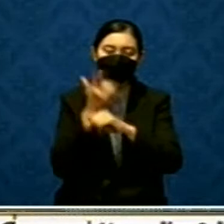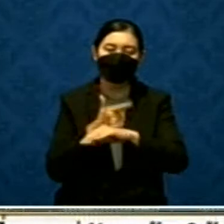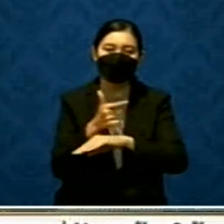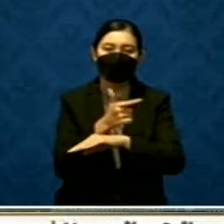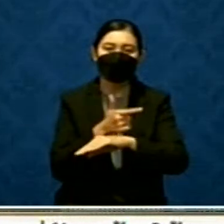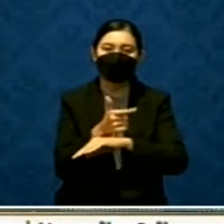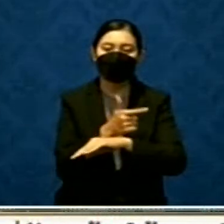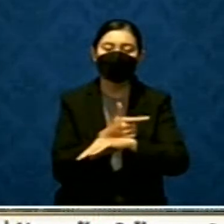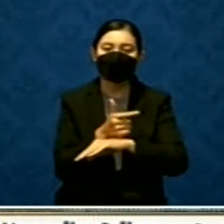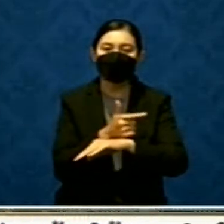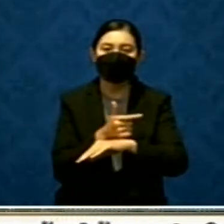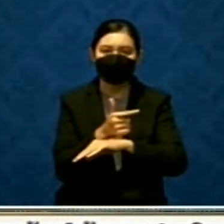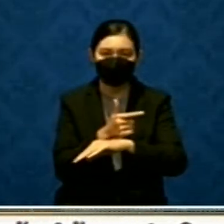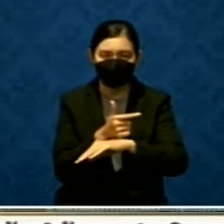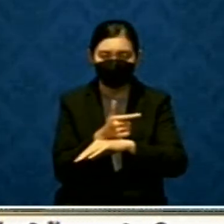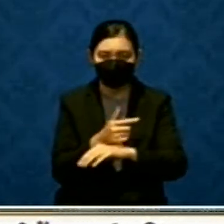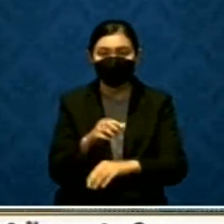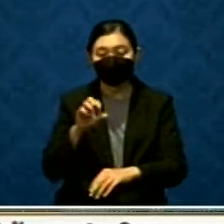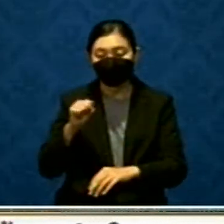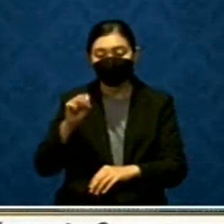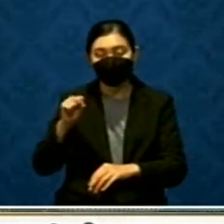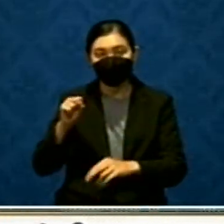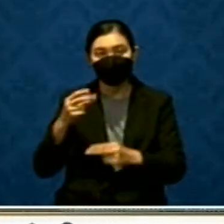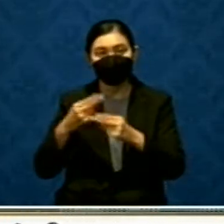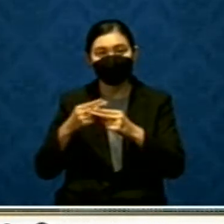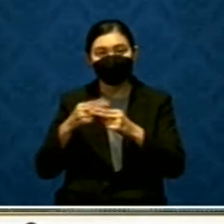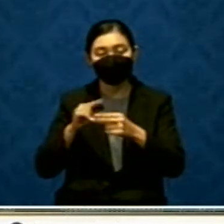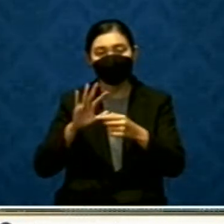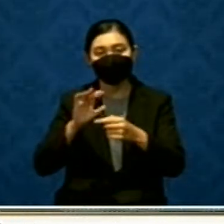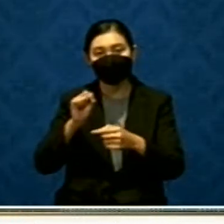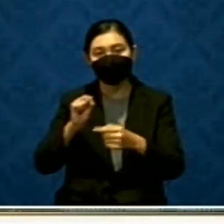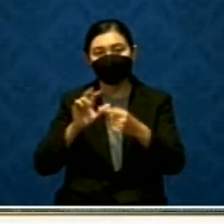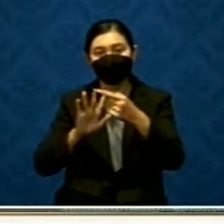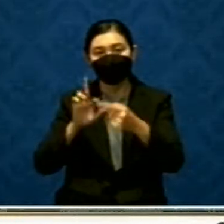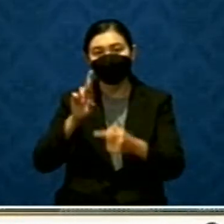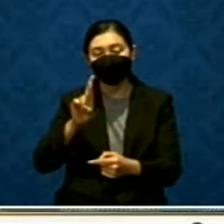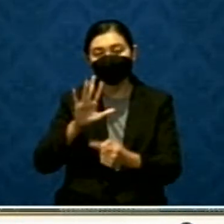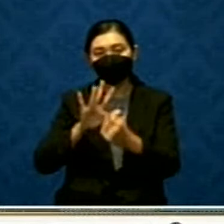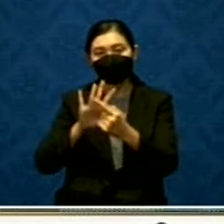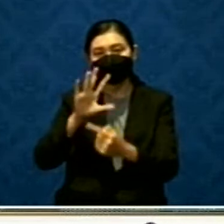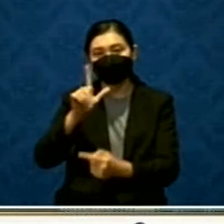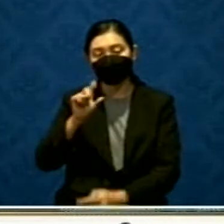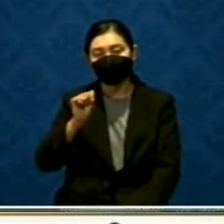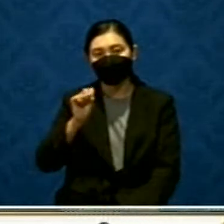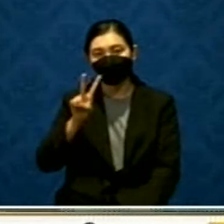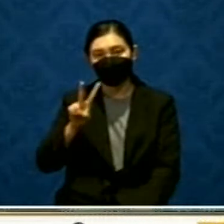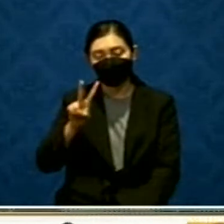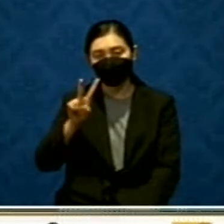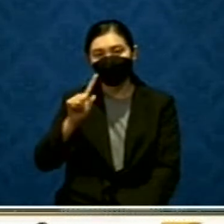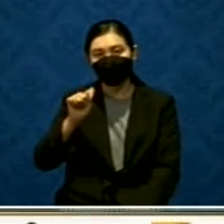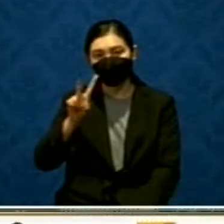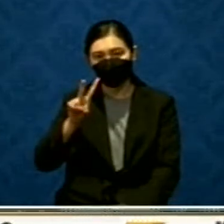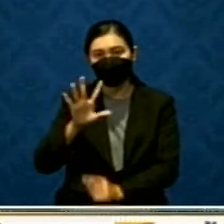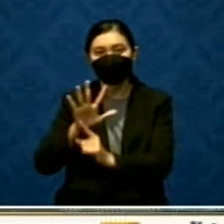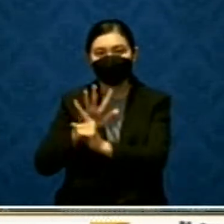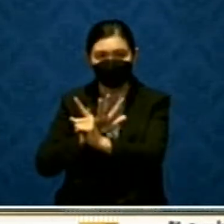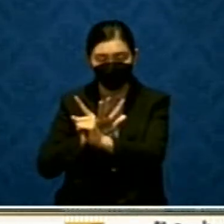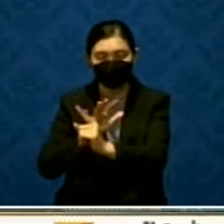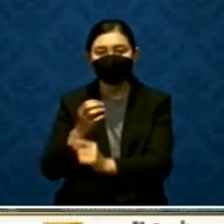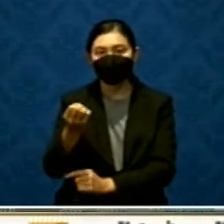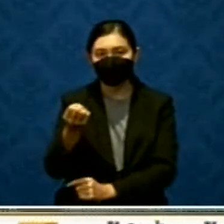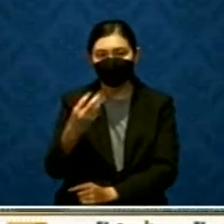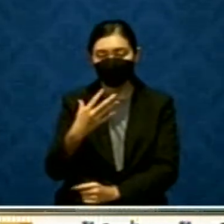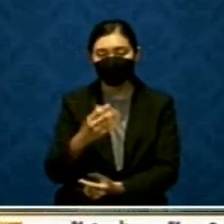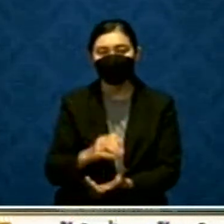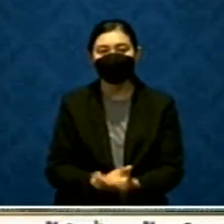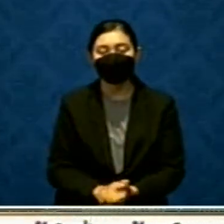ที่ท่านส.ส.สุรเชษฐ์เนี่ยนะครับขออนุญาตเอ่ยนามท่านมีท่านหนึ่งได้อภิปรายไว้เนี่ยผมคิดว่าท่านอาจจะ